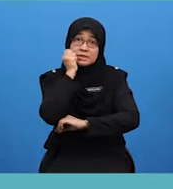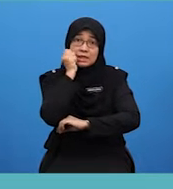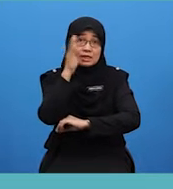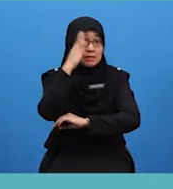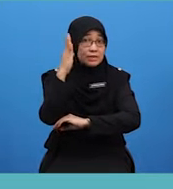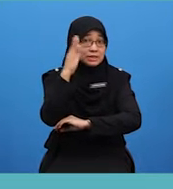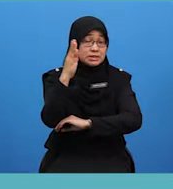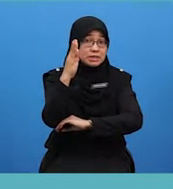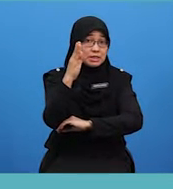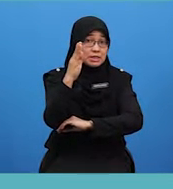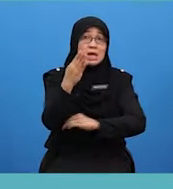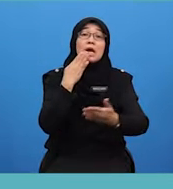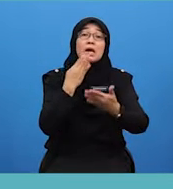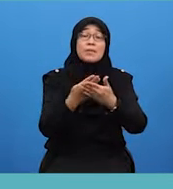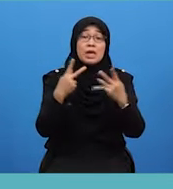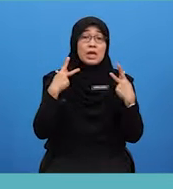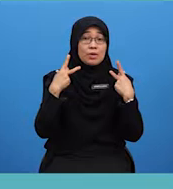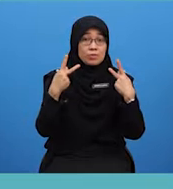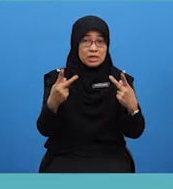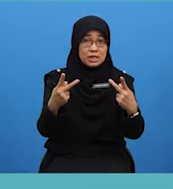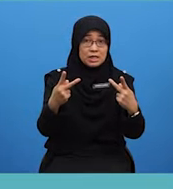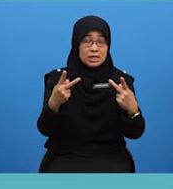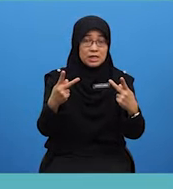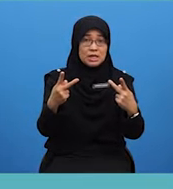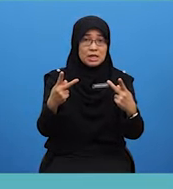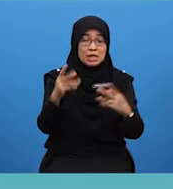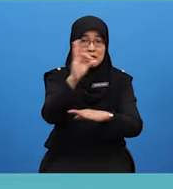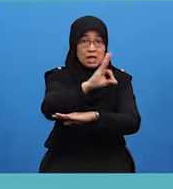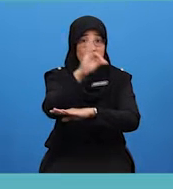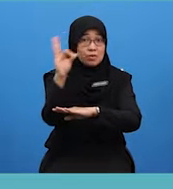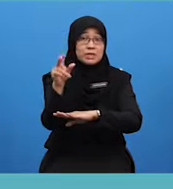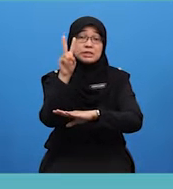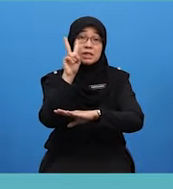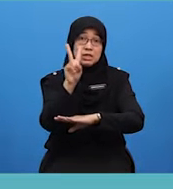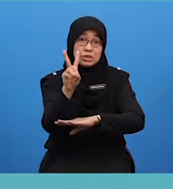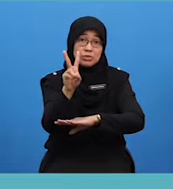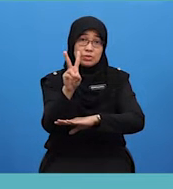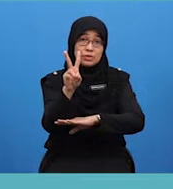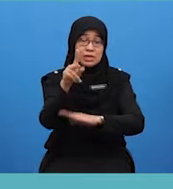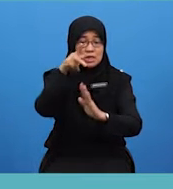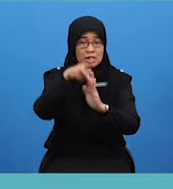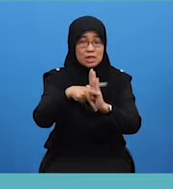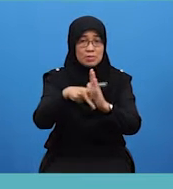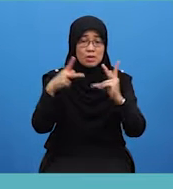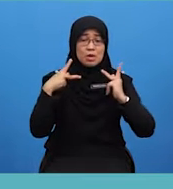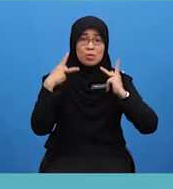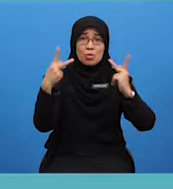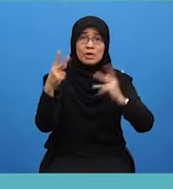biasa, baik boleh. Jadi boleh dikaitkan dengan fasa kedua iaitu fasa